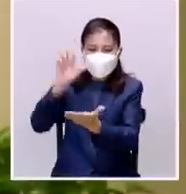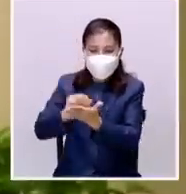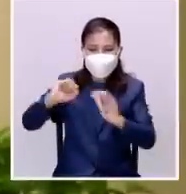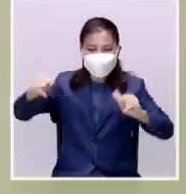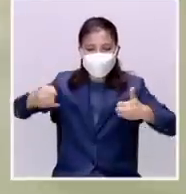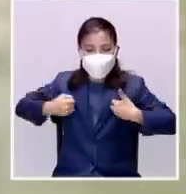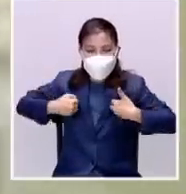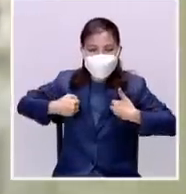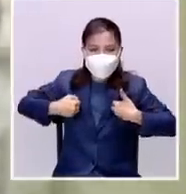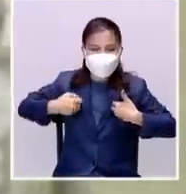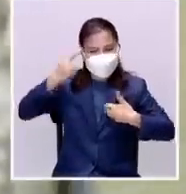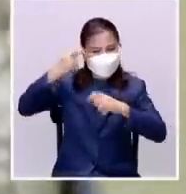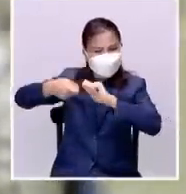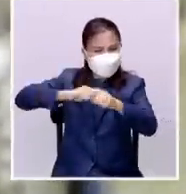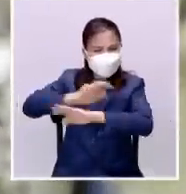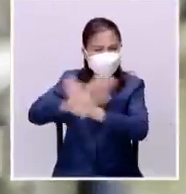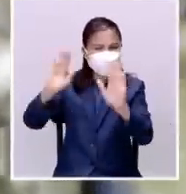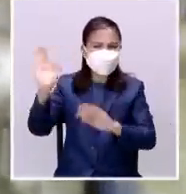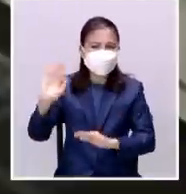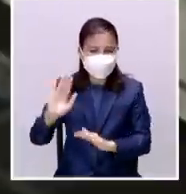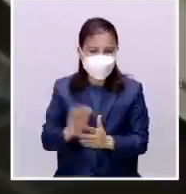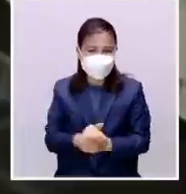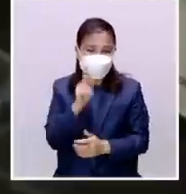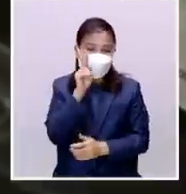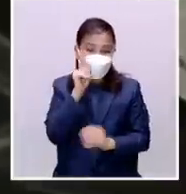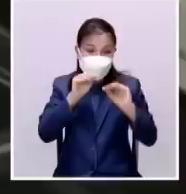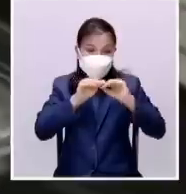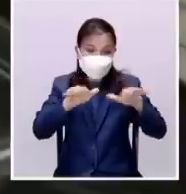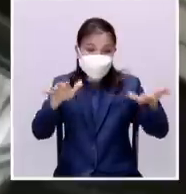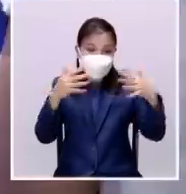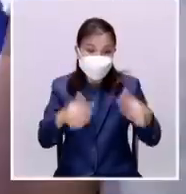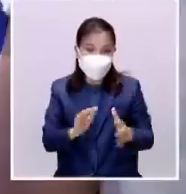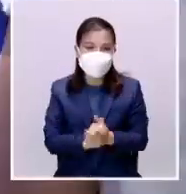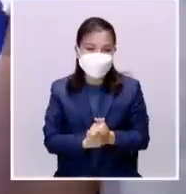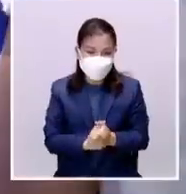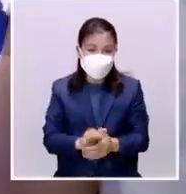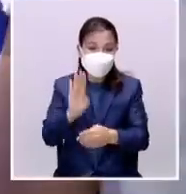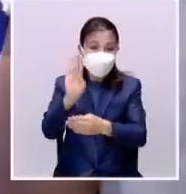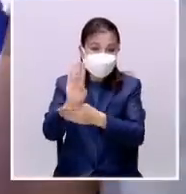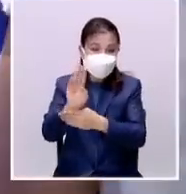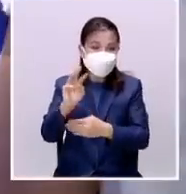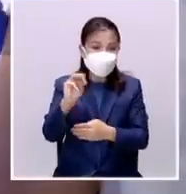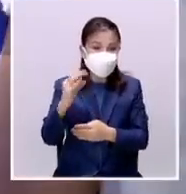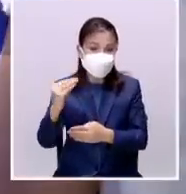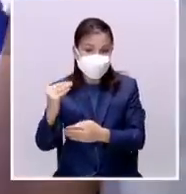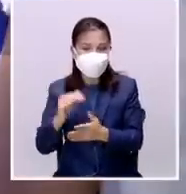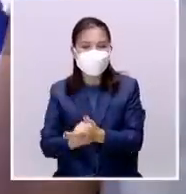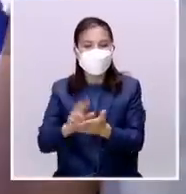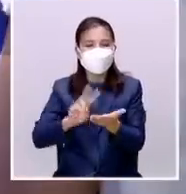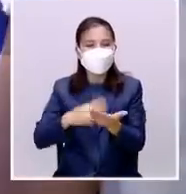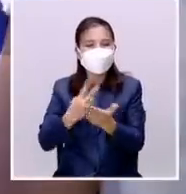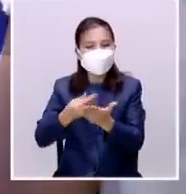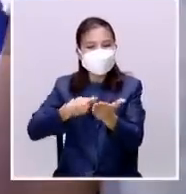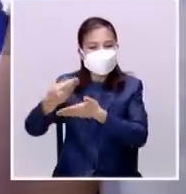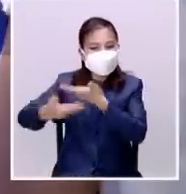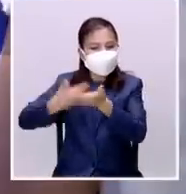วัคซีนอยู่เลยค่ะมีรายงานว่าพอมีข่าวแบบนี้ออกมานะคะหุ้นของ Moderna Novavax เนี่ยก็ลดลงหลายเปอร์เซ็นต์ในการซื้อขายส่วน